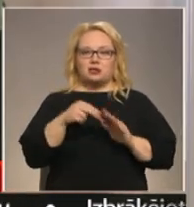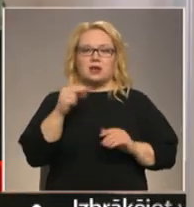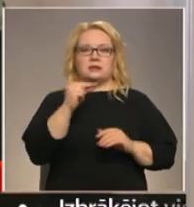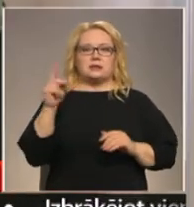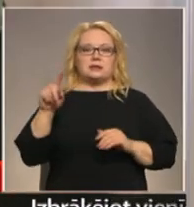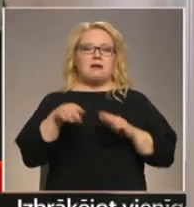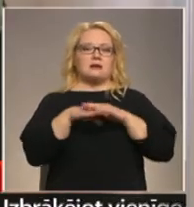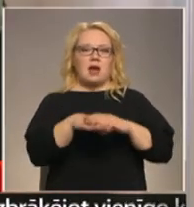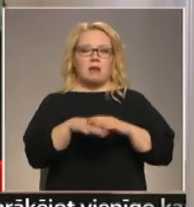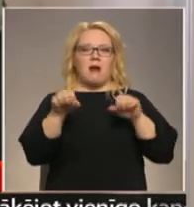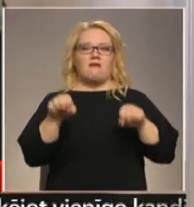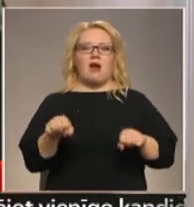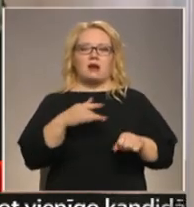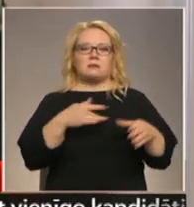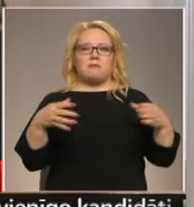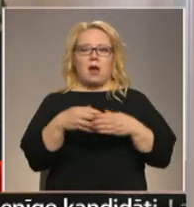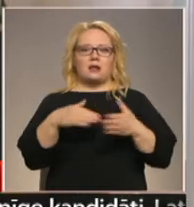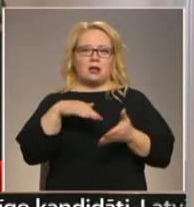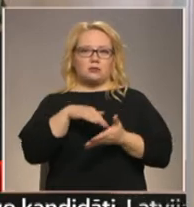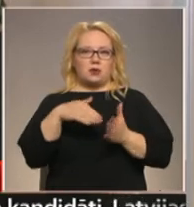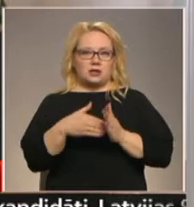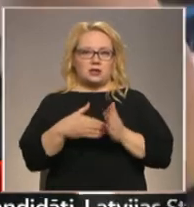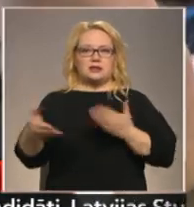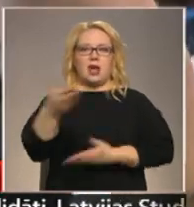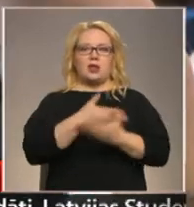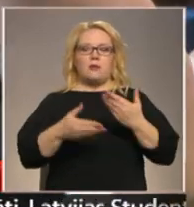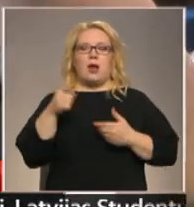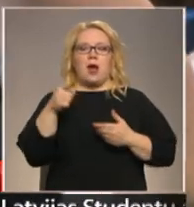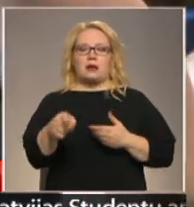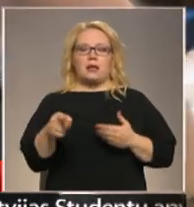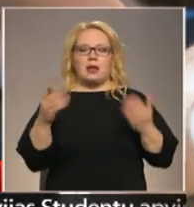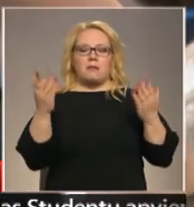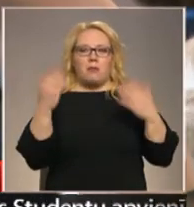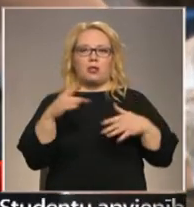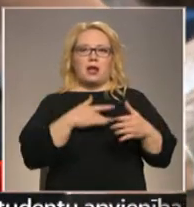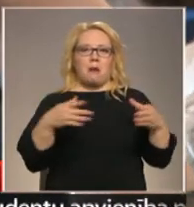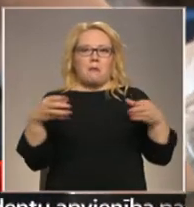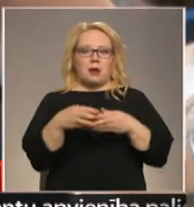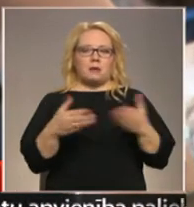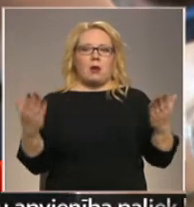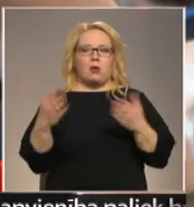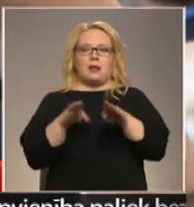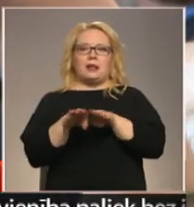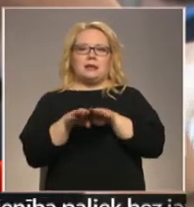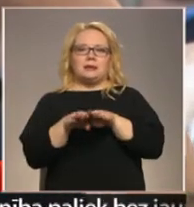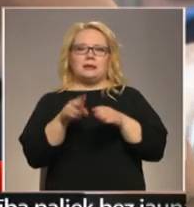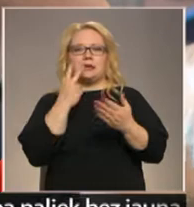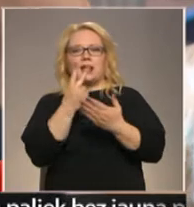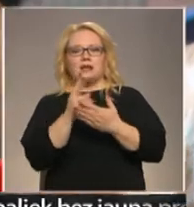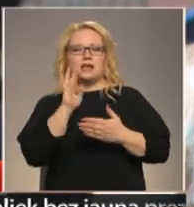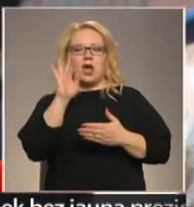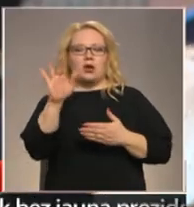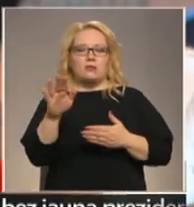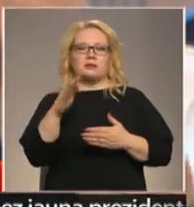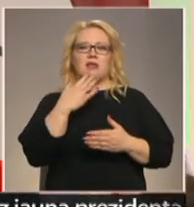ZZS jāsaglabā varas partijas pozīcijas, sadarbojoties ar tiem politiskiem spēkiem, kuriem ir līdzīgs redzējums